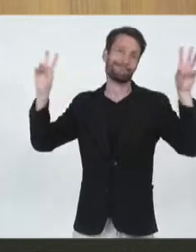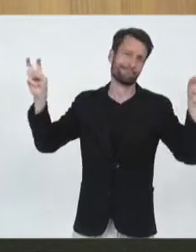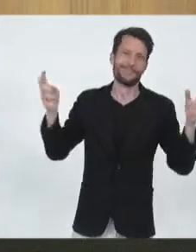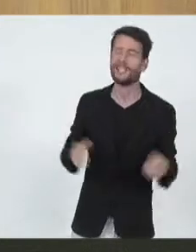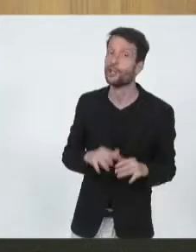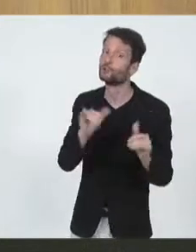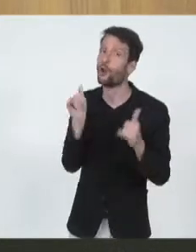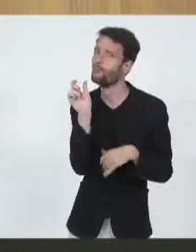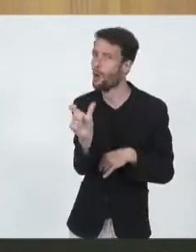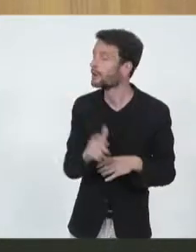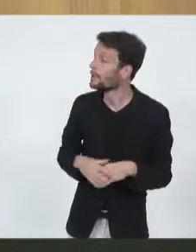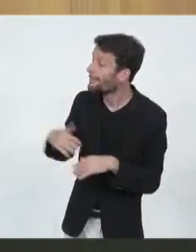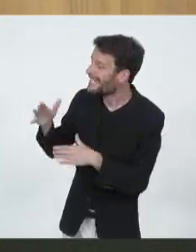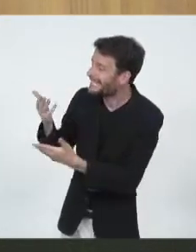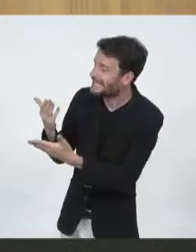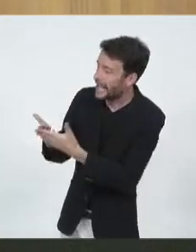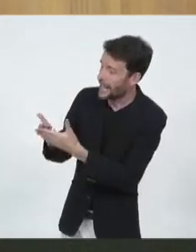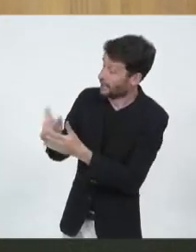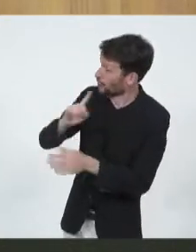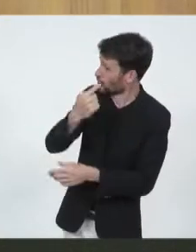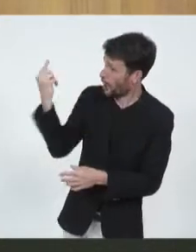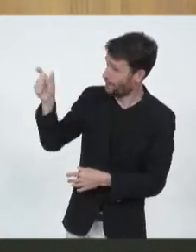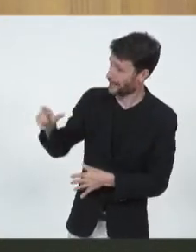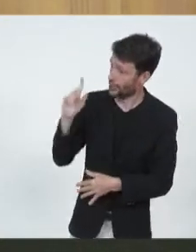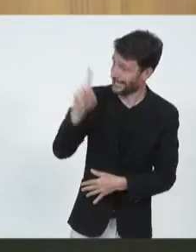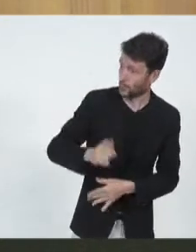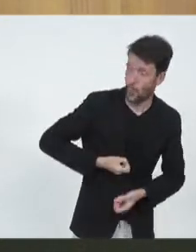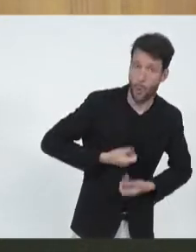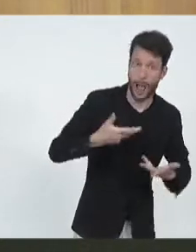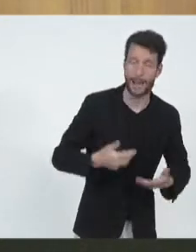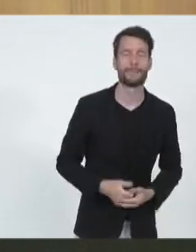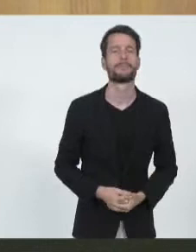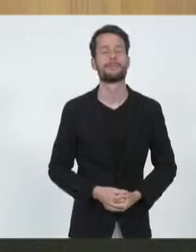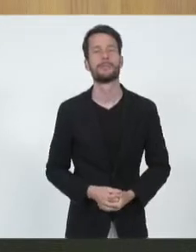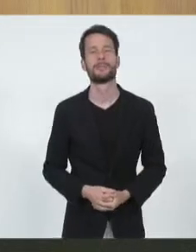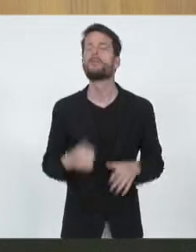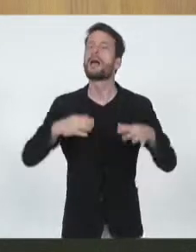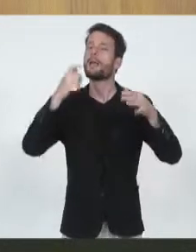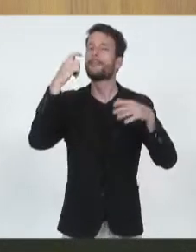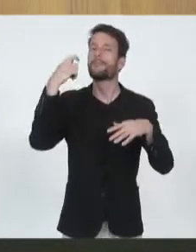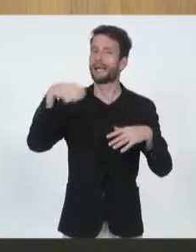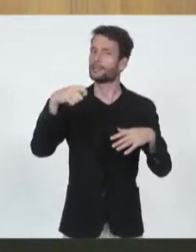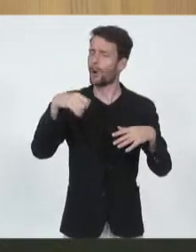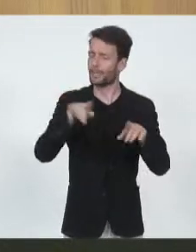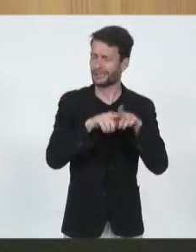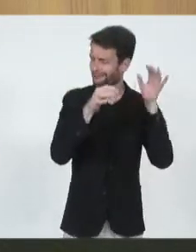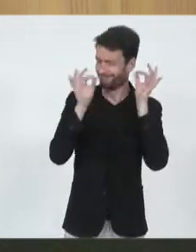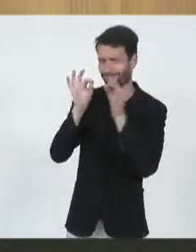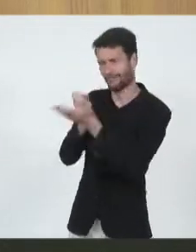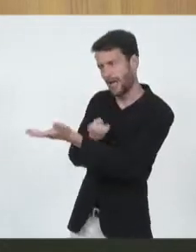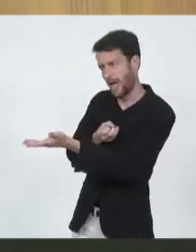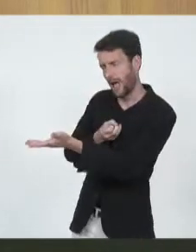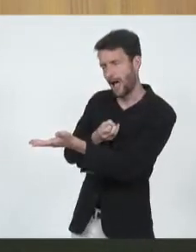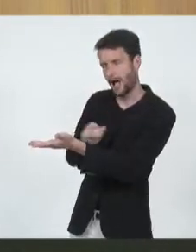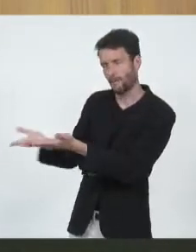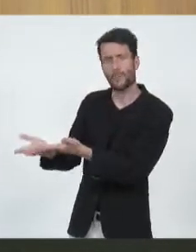Et donc là, je sors effectivement de ce contexte de président pour vous dire qu'une telle délibération